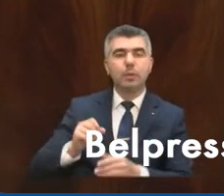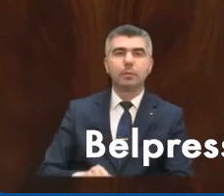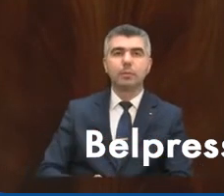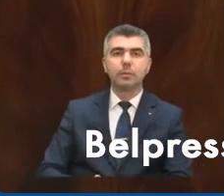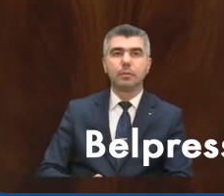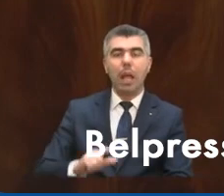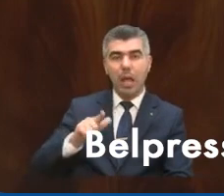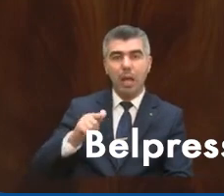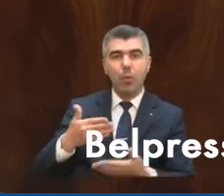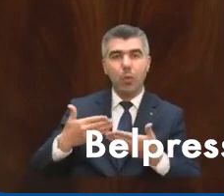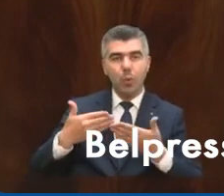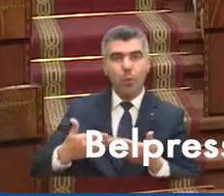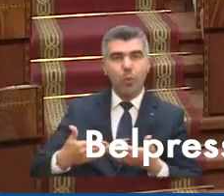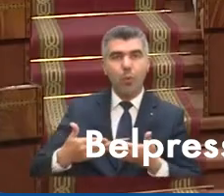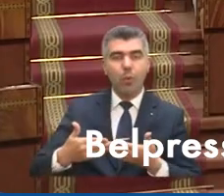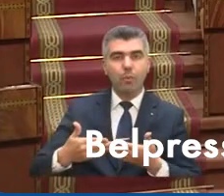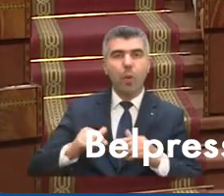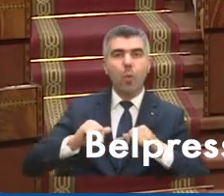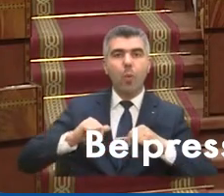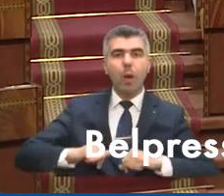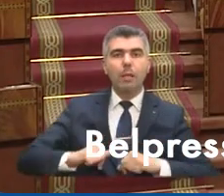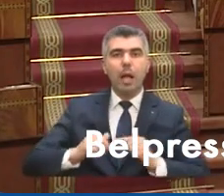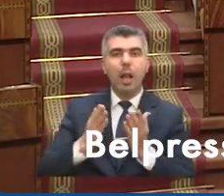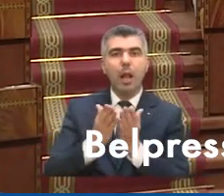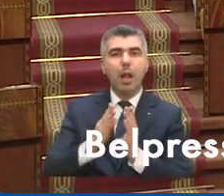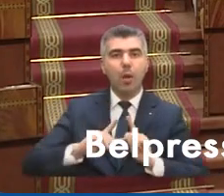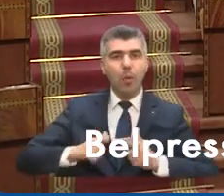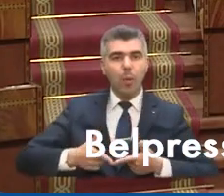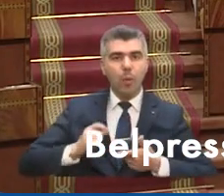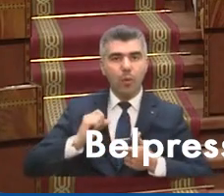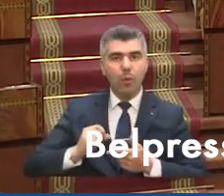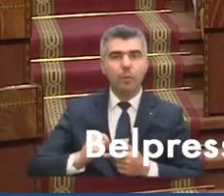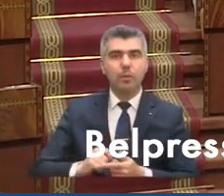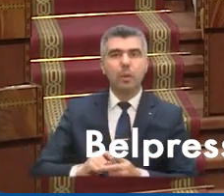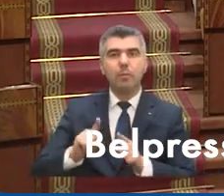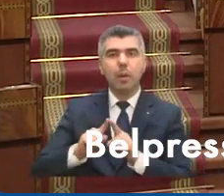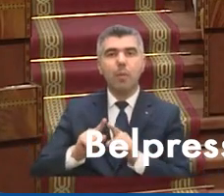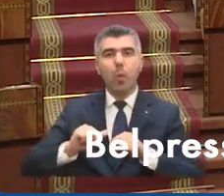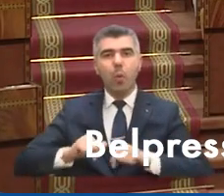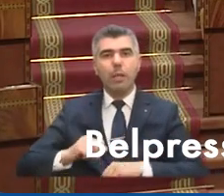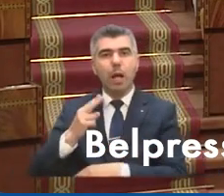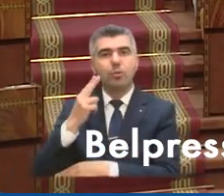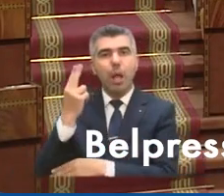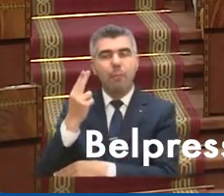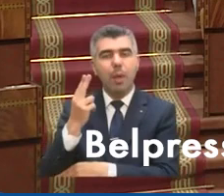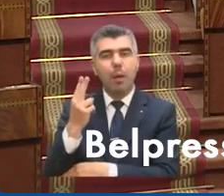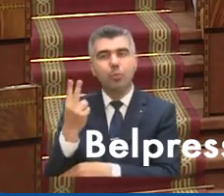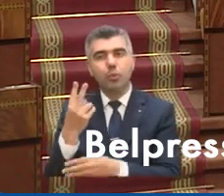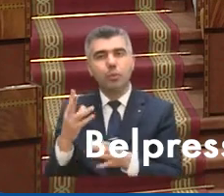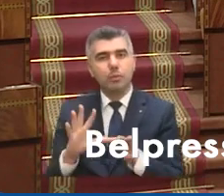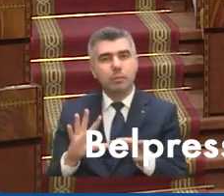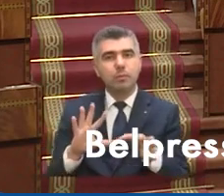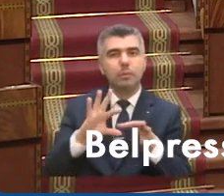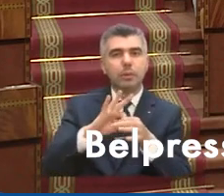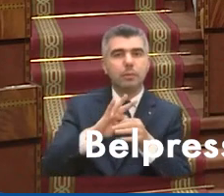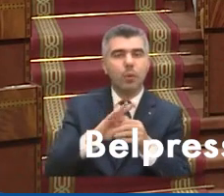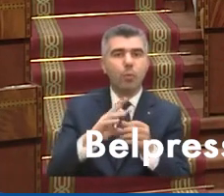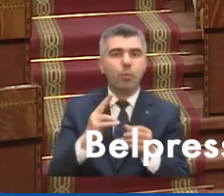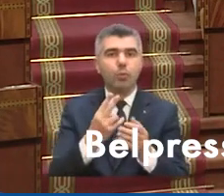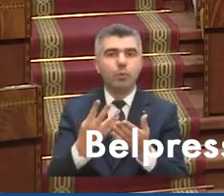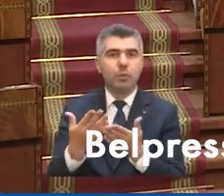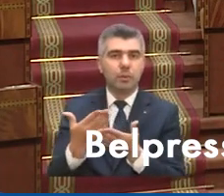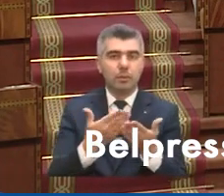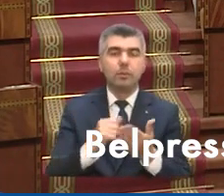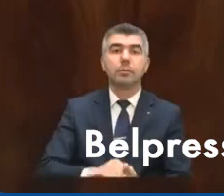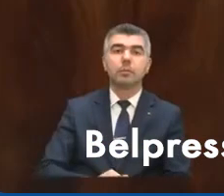كاين تعاقد بين وزاره التربيه وبين وزاره التعليم العالي، وقعوه كيقول لهم غنعطيكم